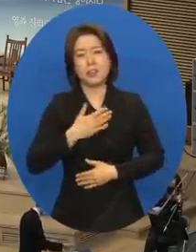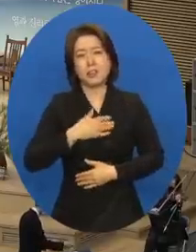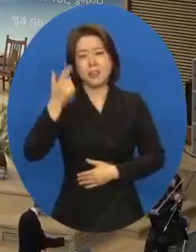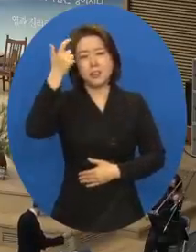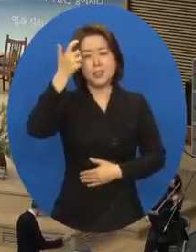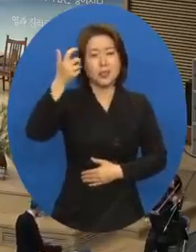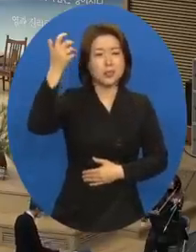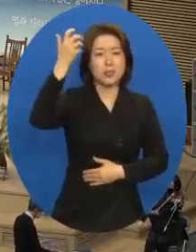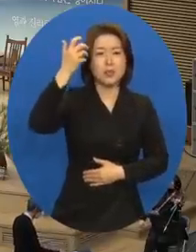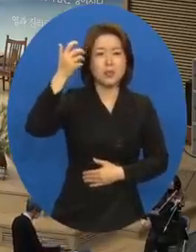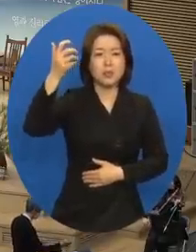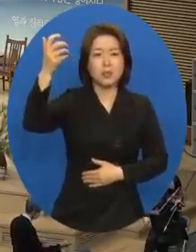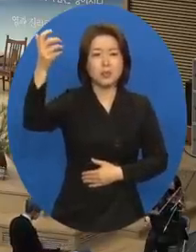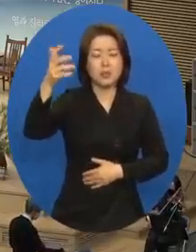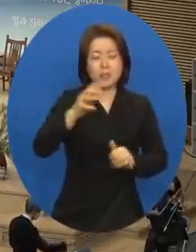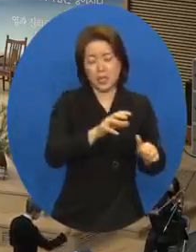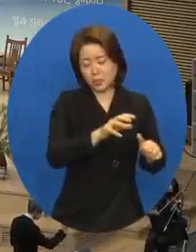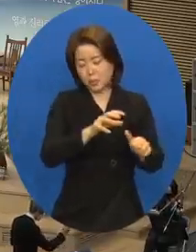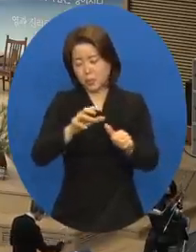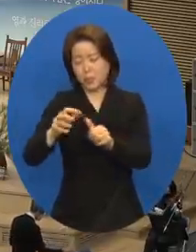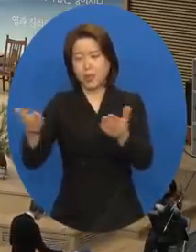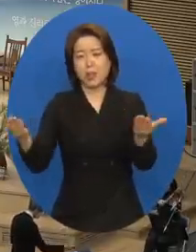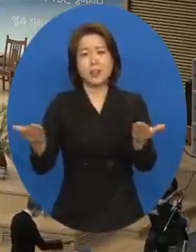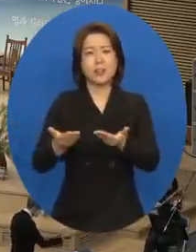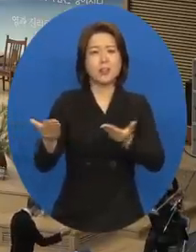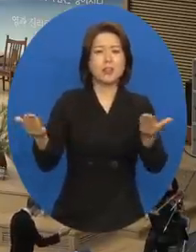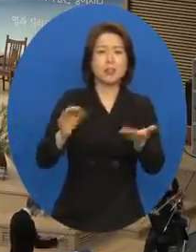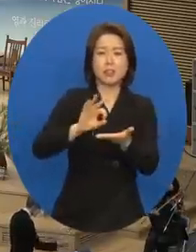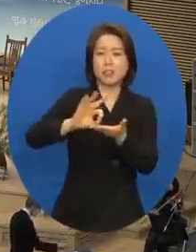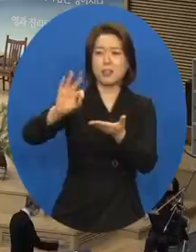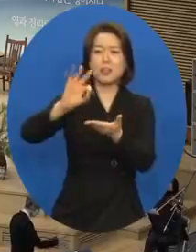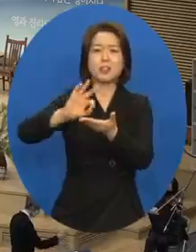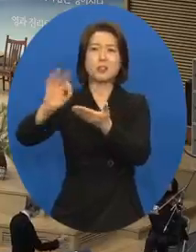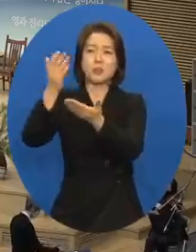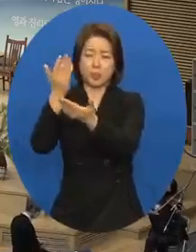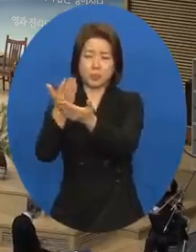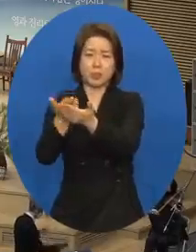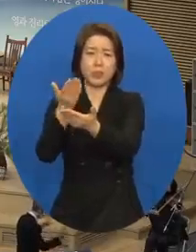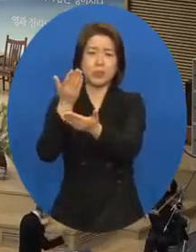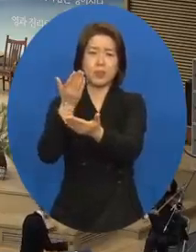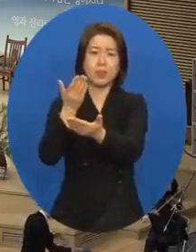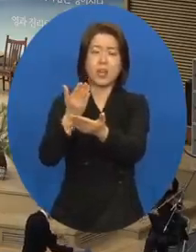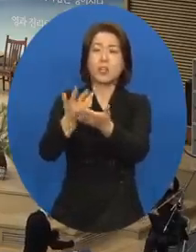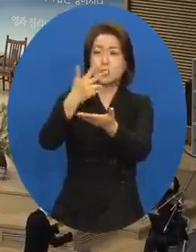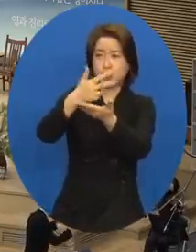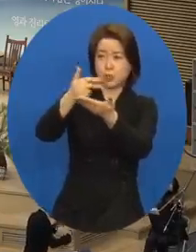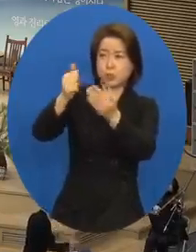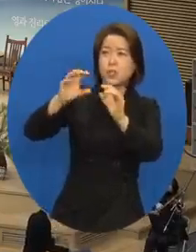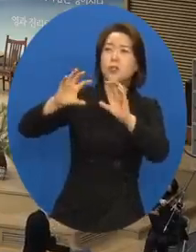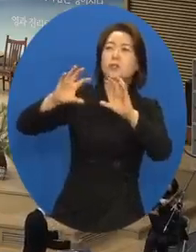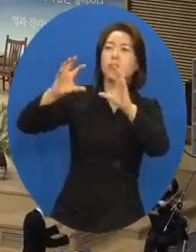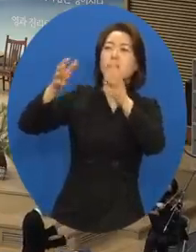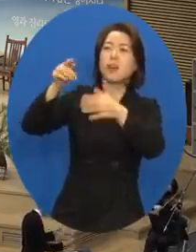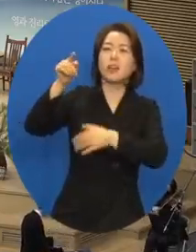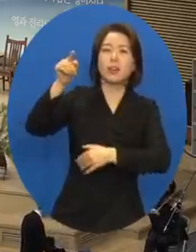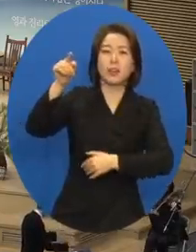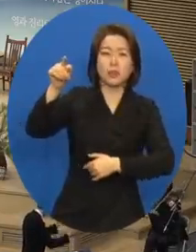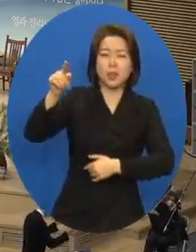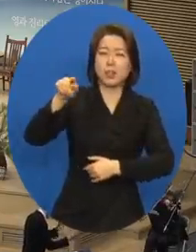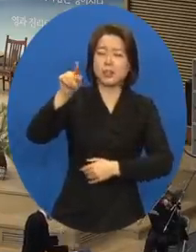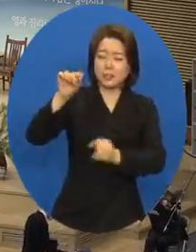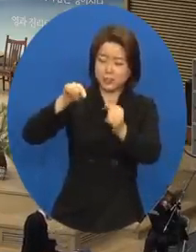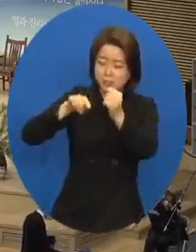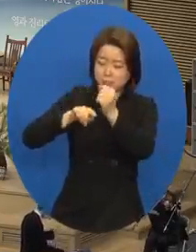연약한 내 영혼 통하여 일하소서. 주님